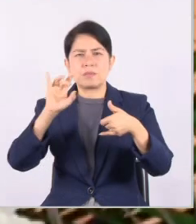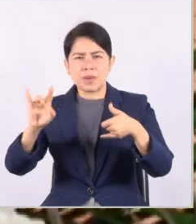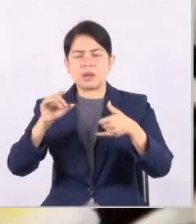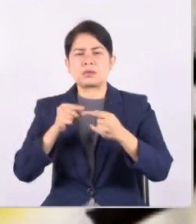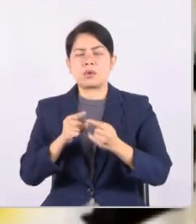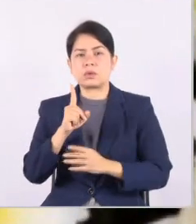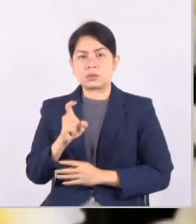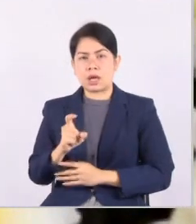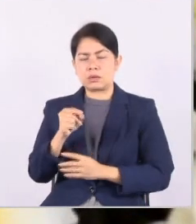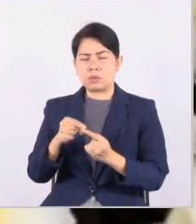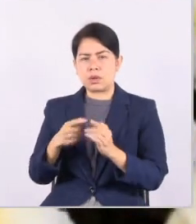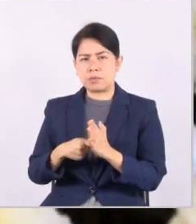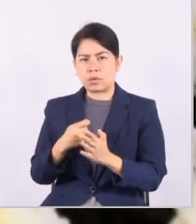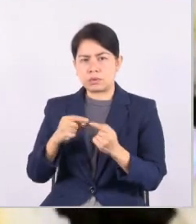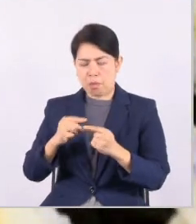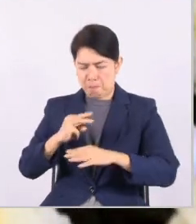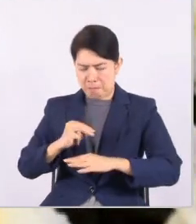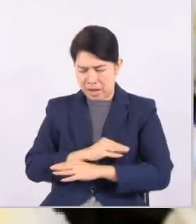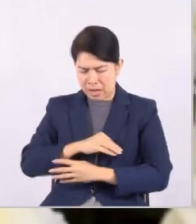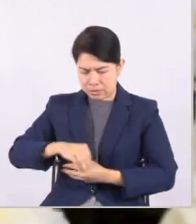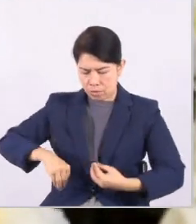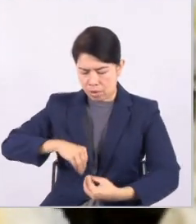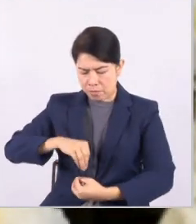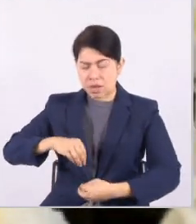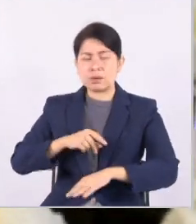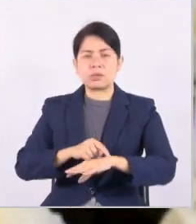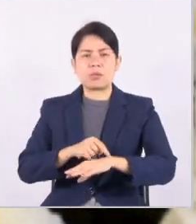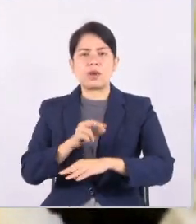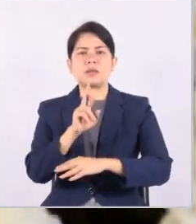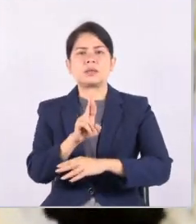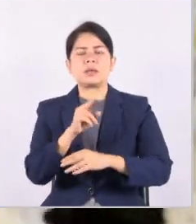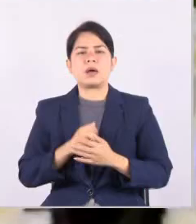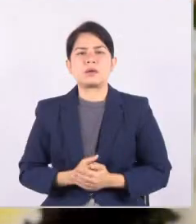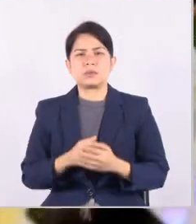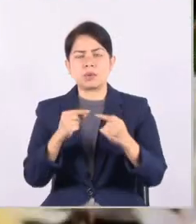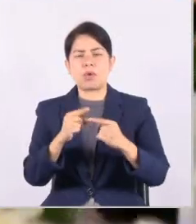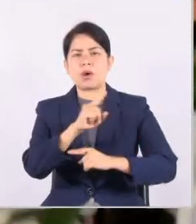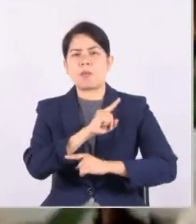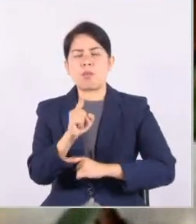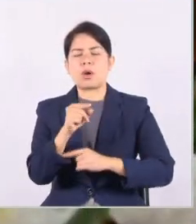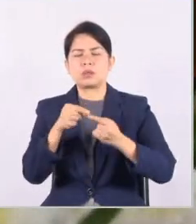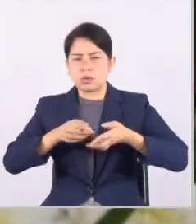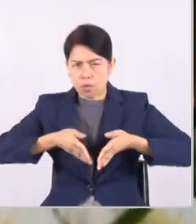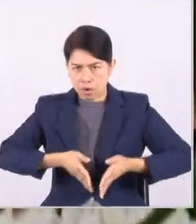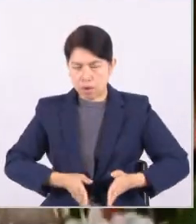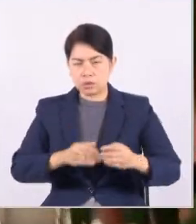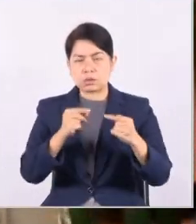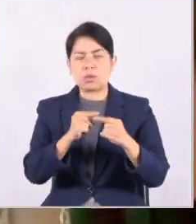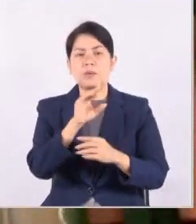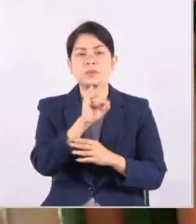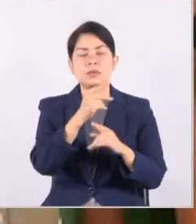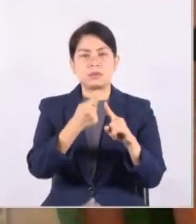ส้ค่ะเวลาประมาณเที่ยงของวันที่7มีนาคมแล้วก็ตรงกับวันคล้ายวันเกิดของผู้ตายเองด้วยนะคะคือวันที่7มีนา